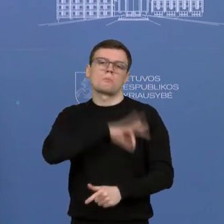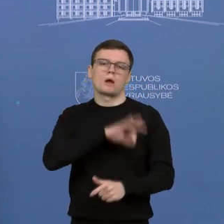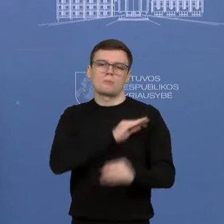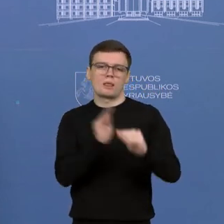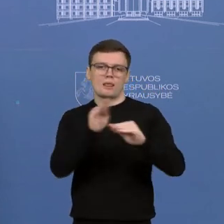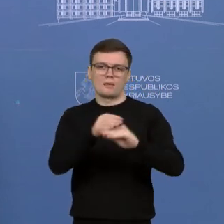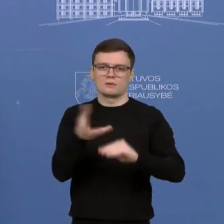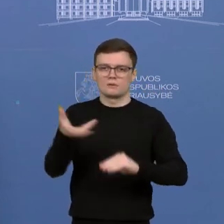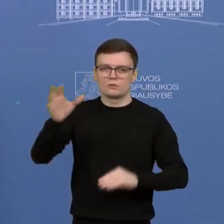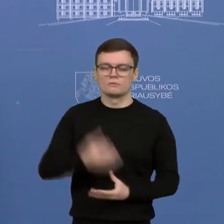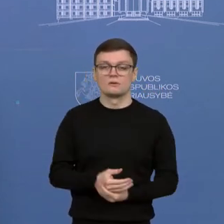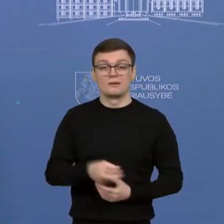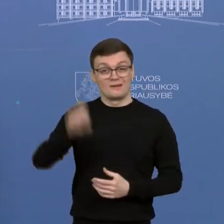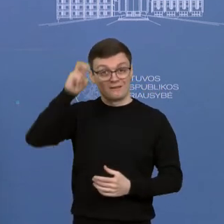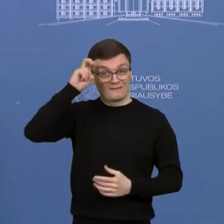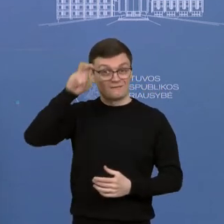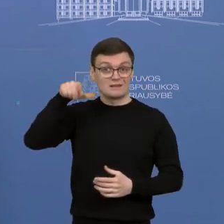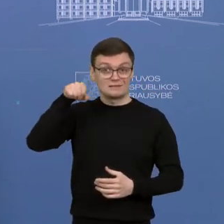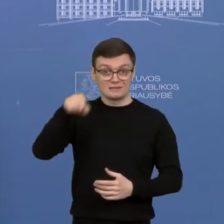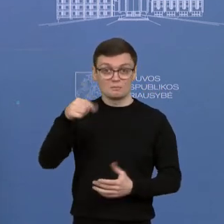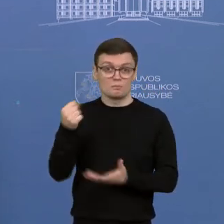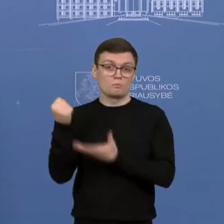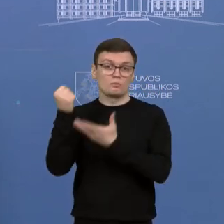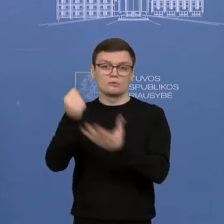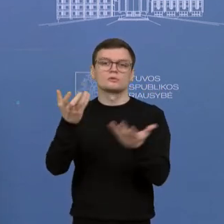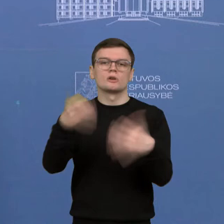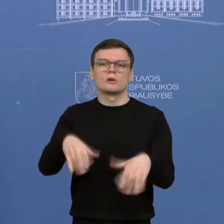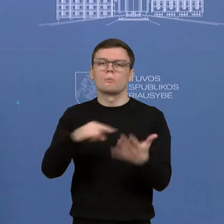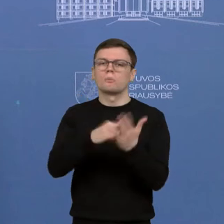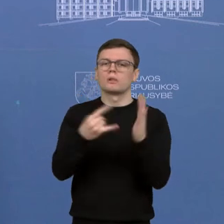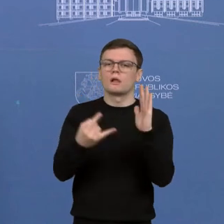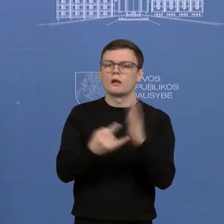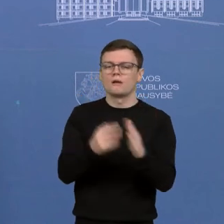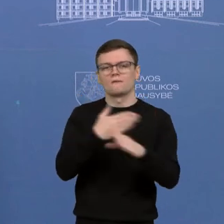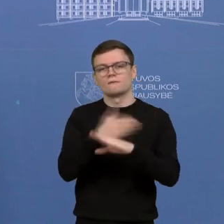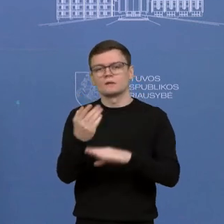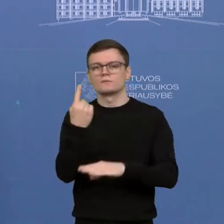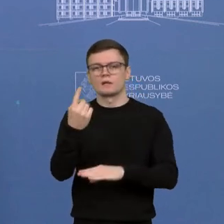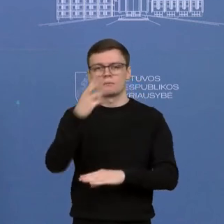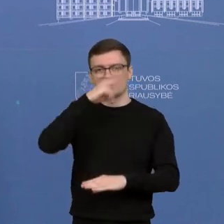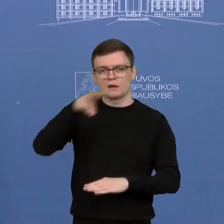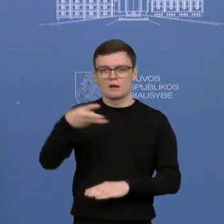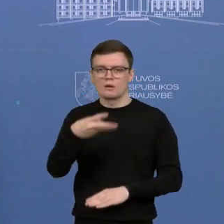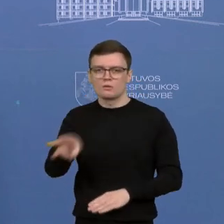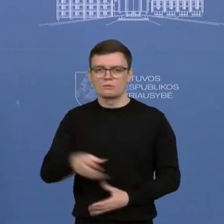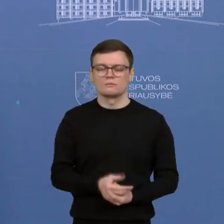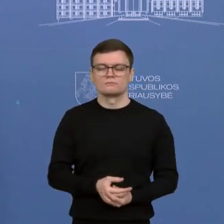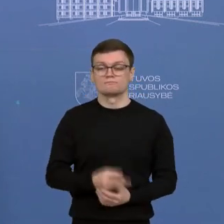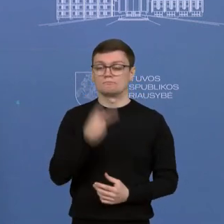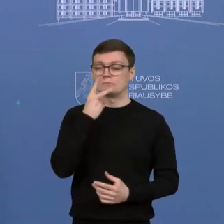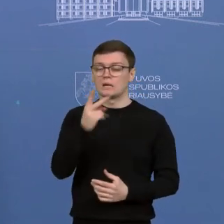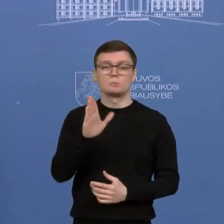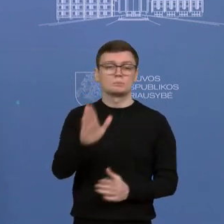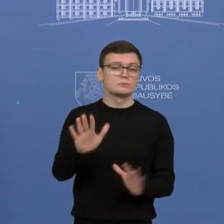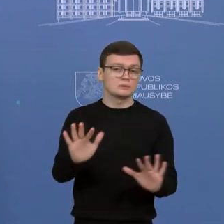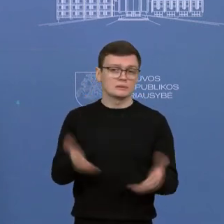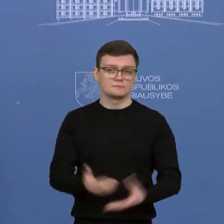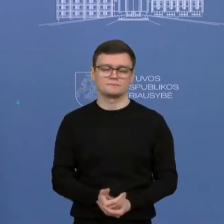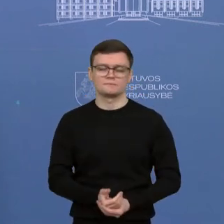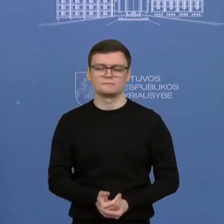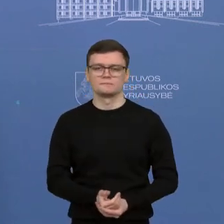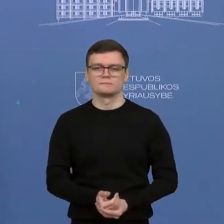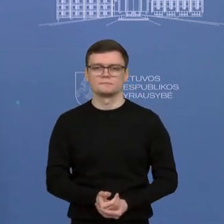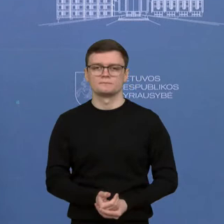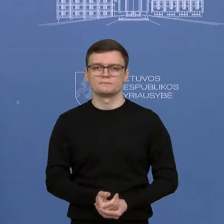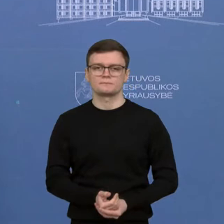tam valstybės biudžete jau buvo numatyta per milijardą eurų, taip pat atsižvelgiant į tendencijas matomas, siūlomos tos papildomos priemonės,